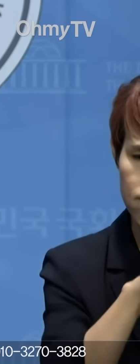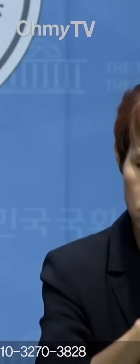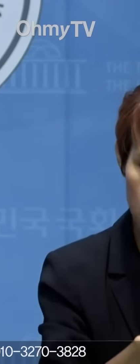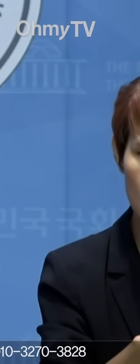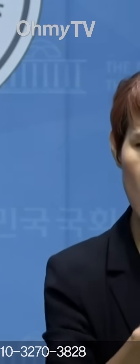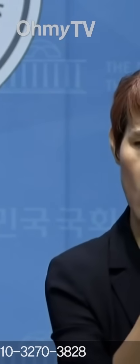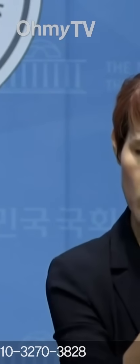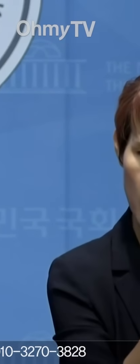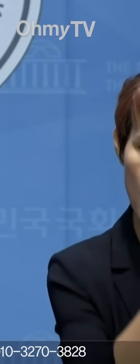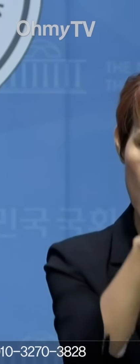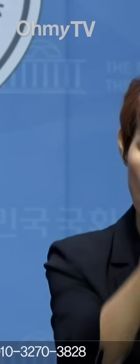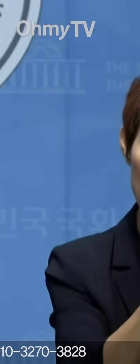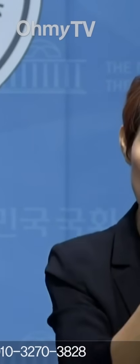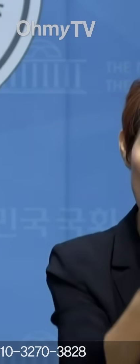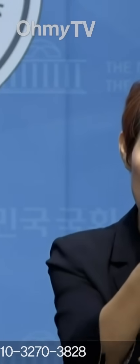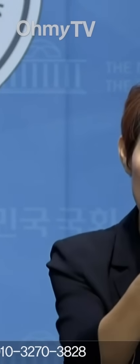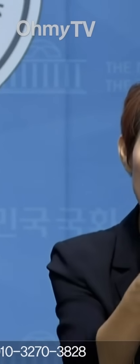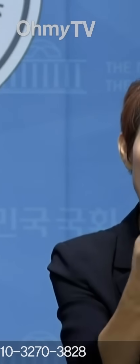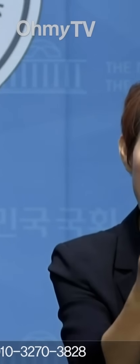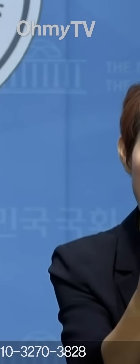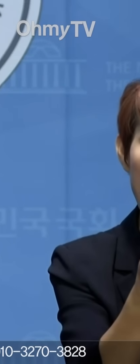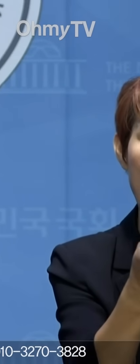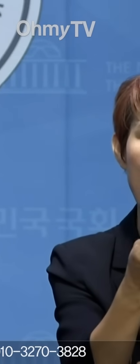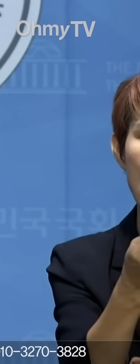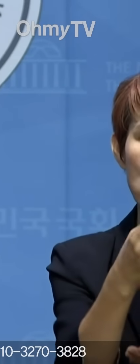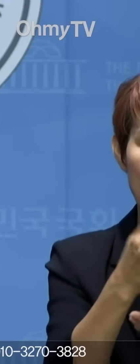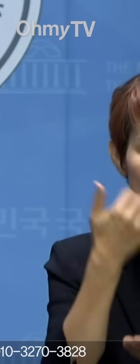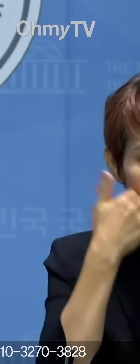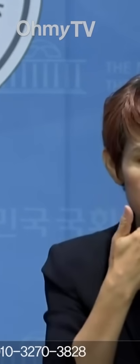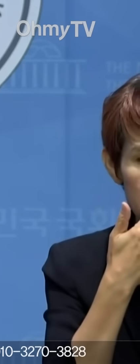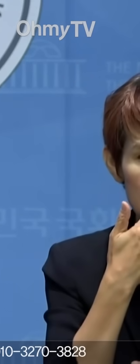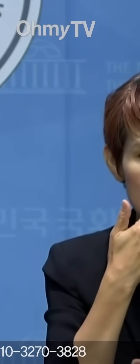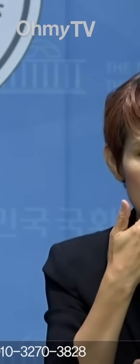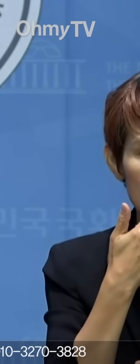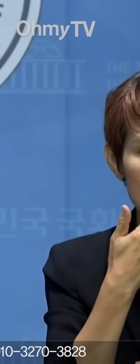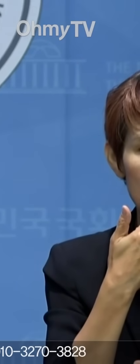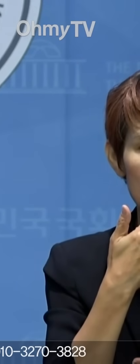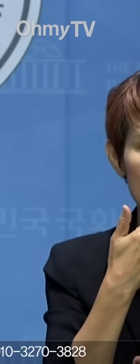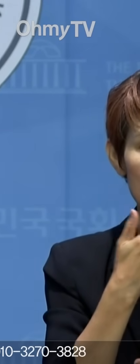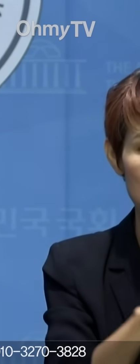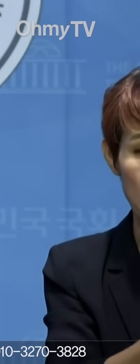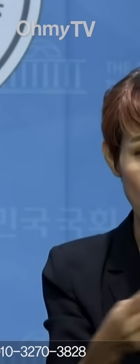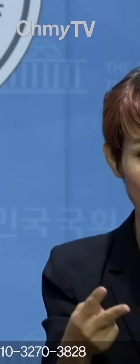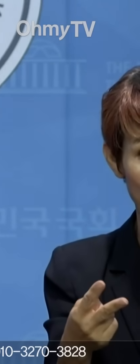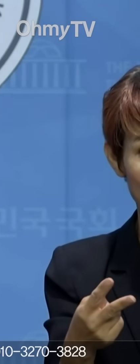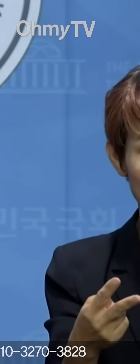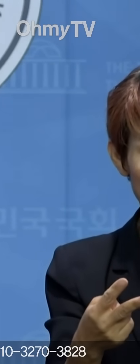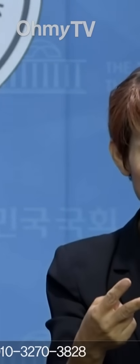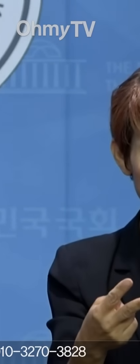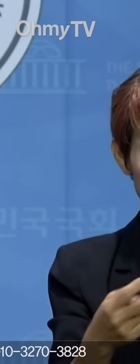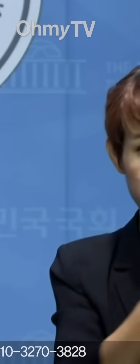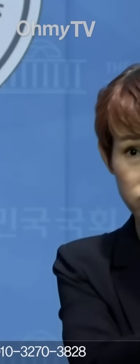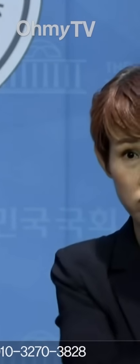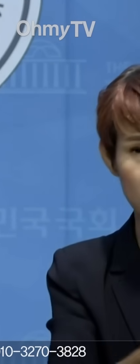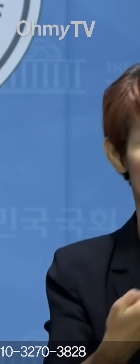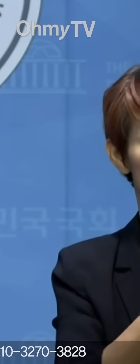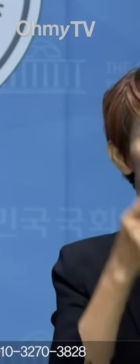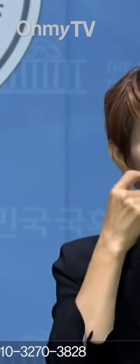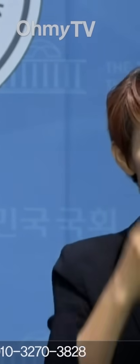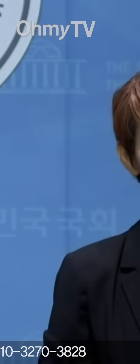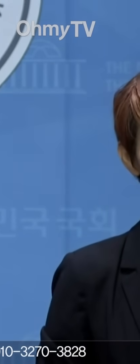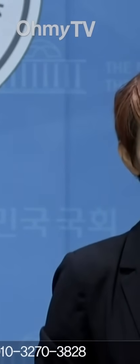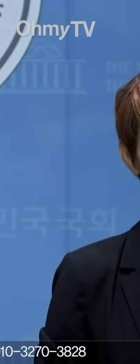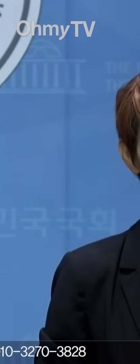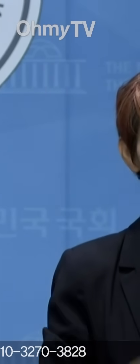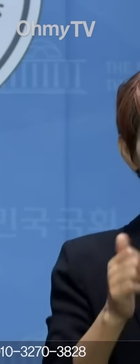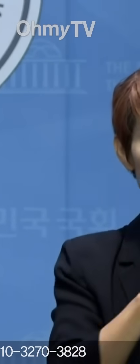일시, 장소, 금액, 영수인이 바뀐 사실은 납득할 수 없습니다. 이화영 공소장에 적시된